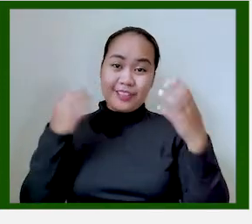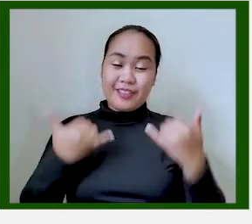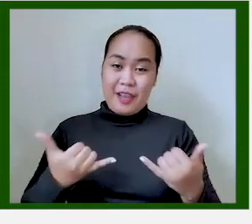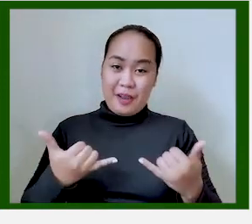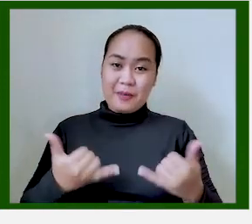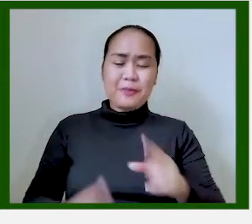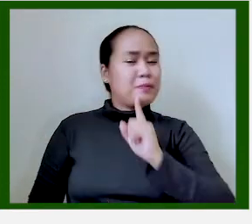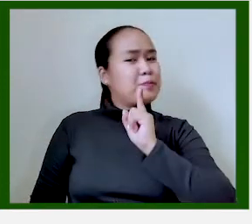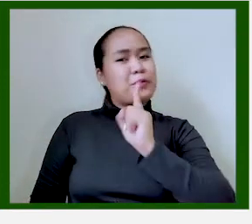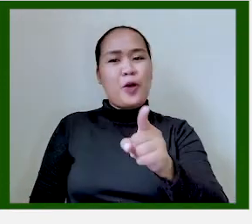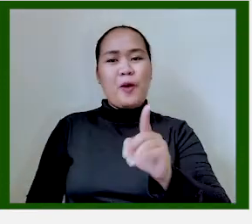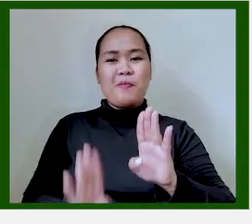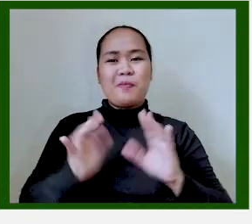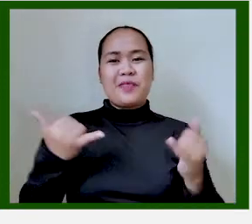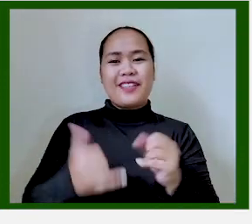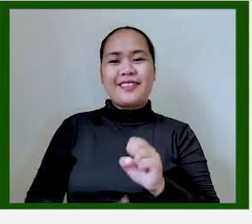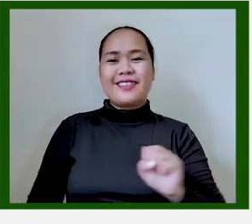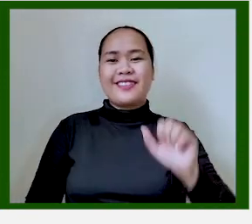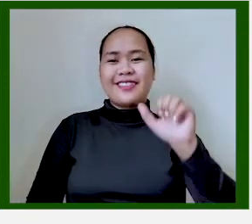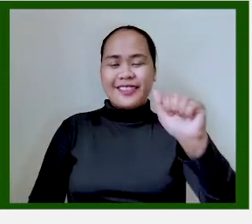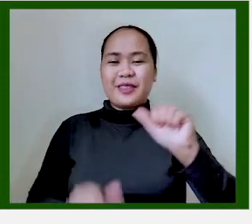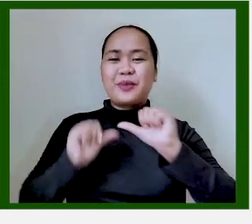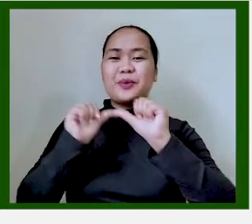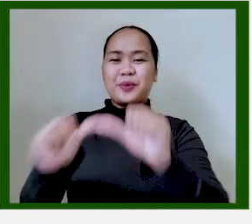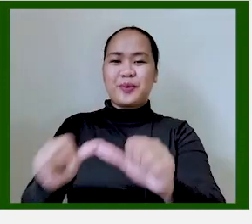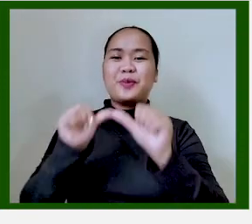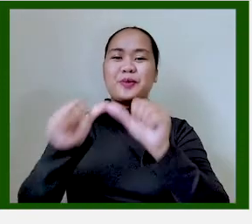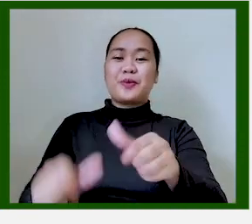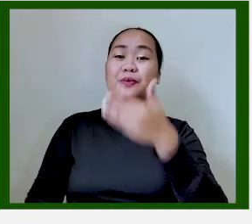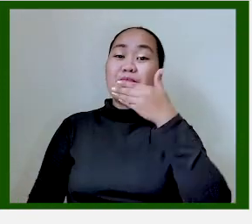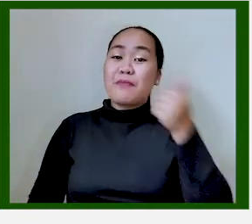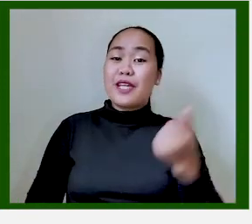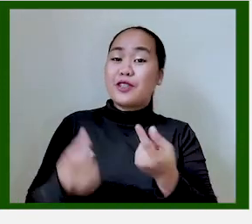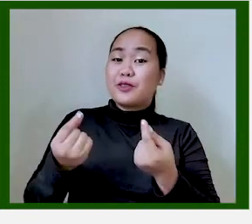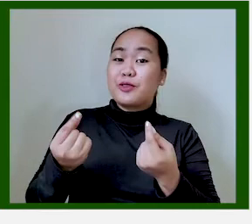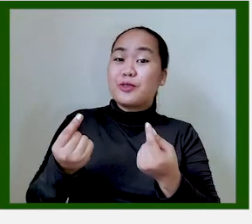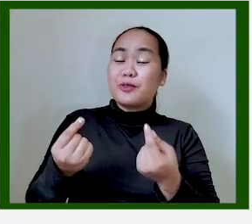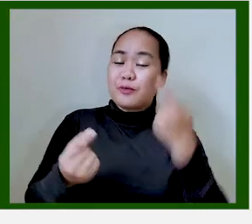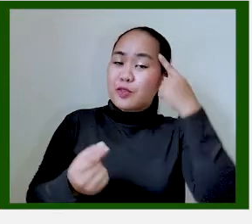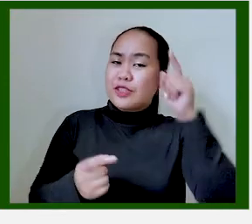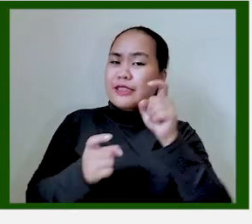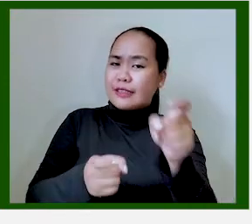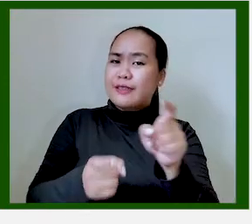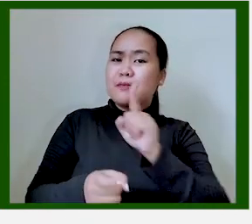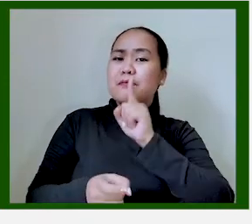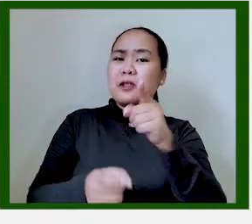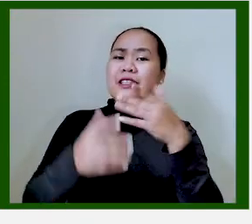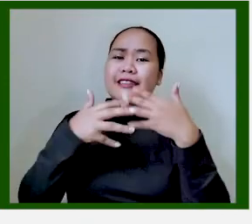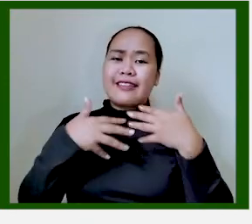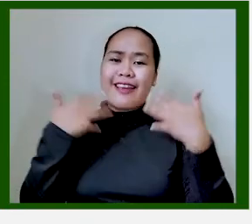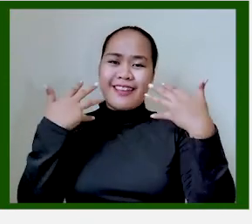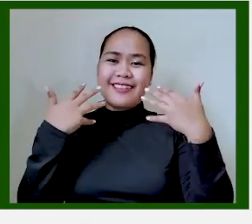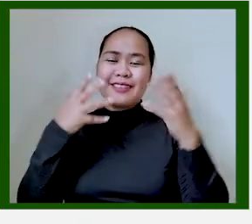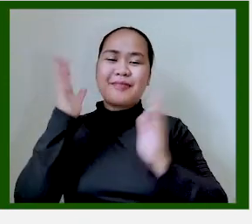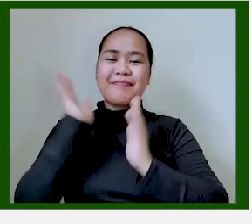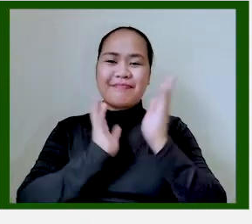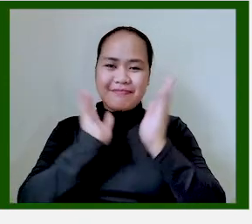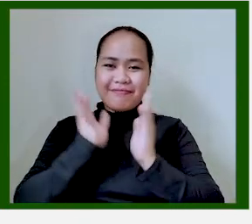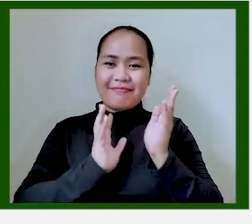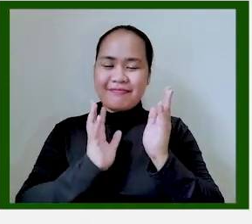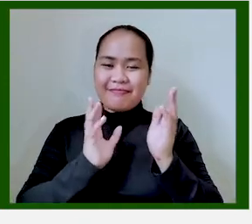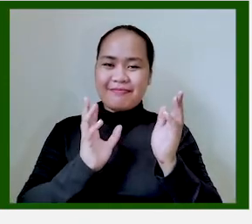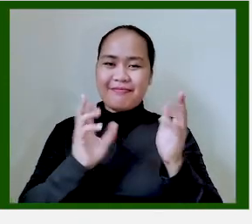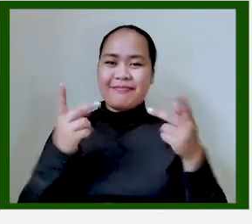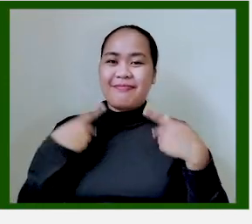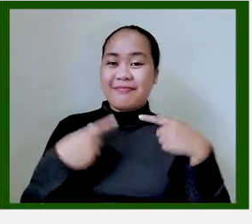that Barangay San Antonio will continue to do its best upang iatid po ang tunay na service with a smile sa